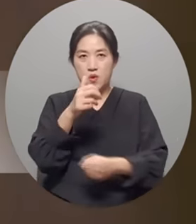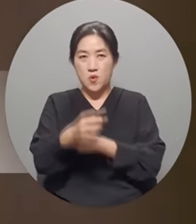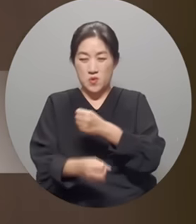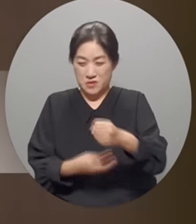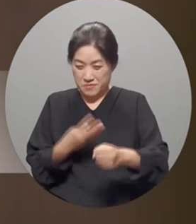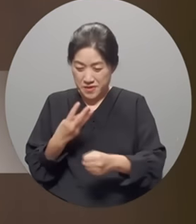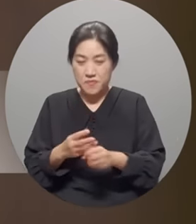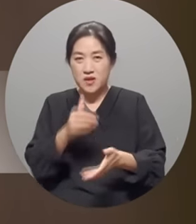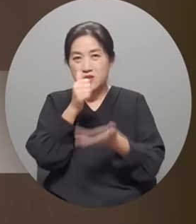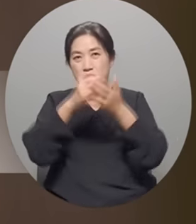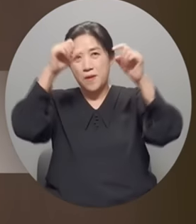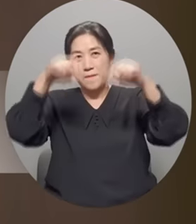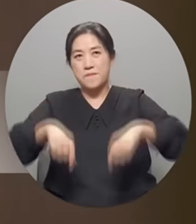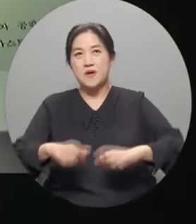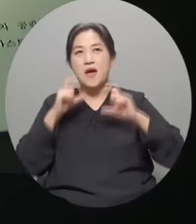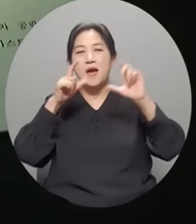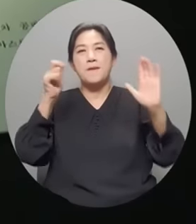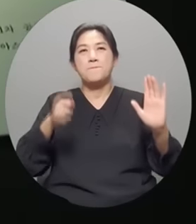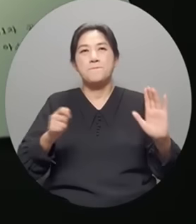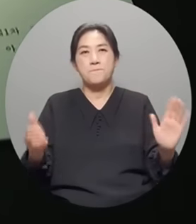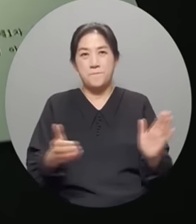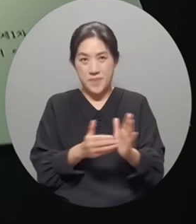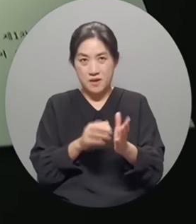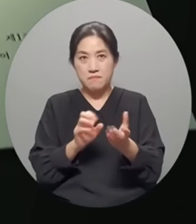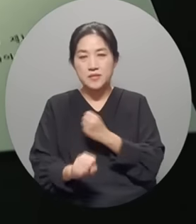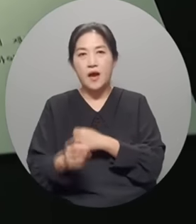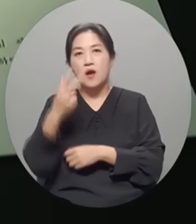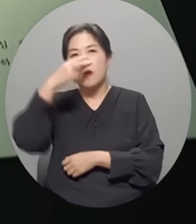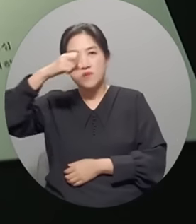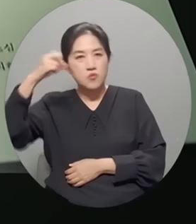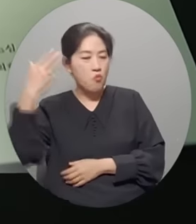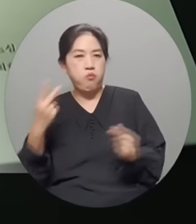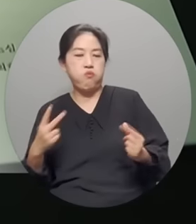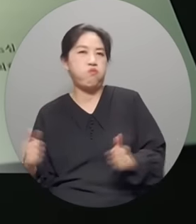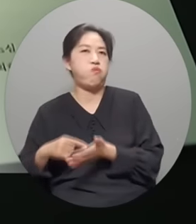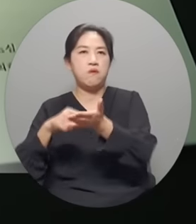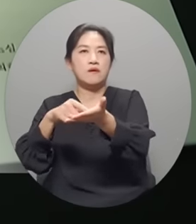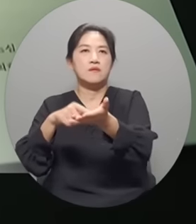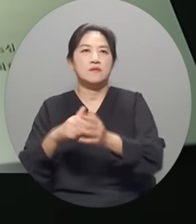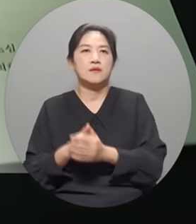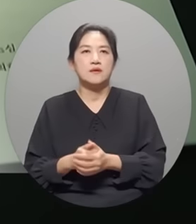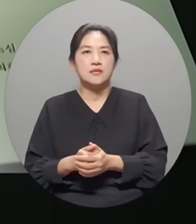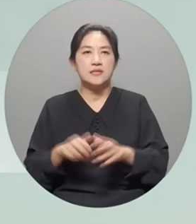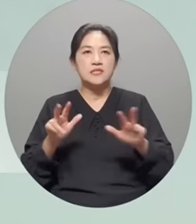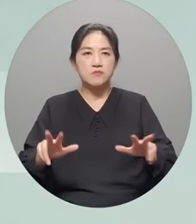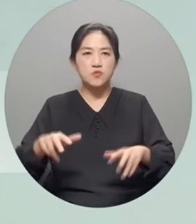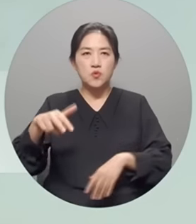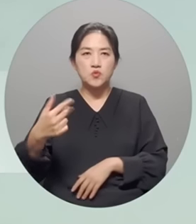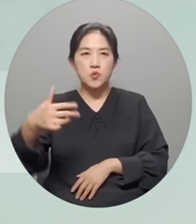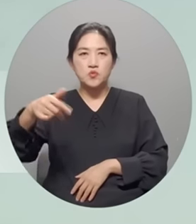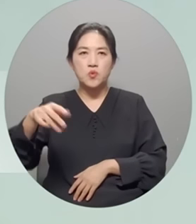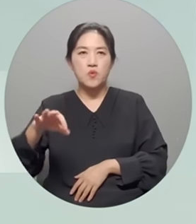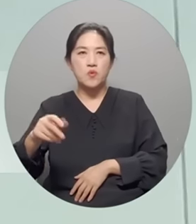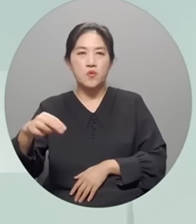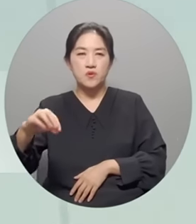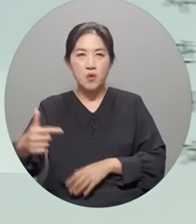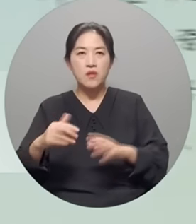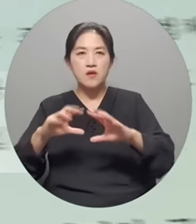만에 무죄를 선고했습니다. 그러자 검찰은 또 항소했습니다. 지금도 조총련은 반국가